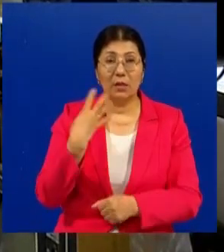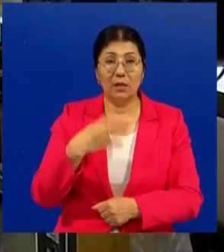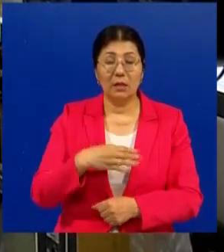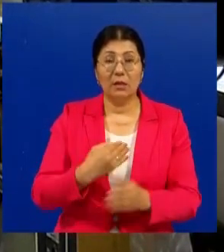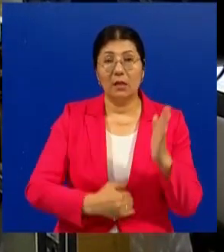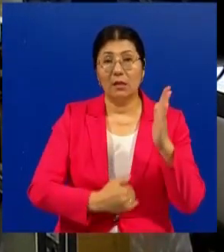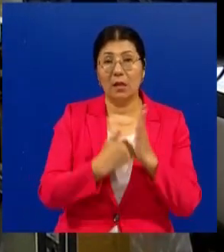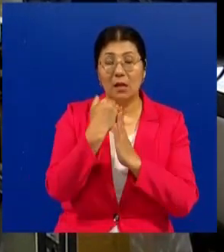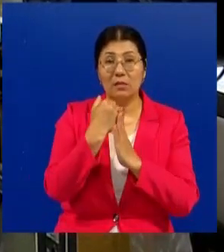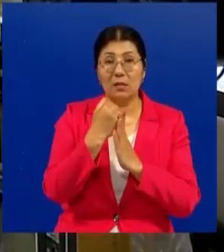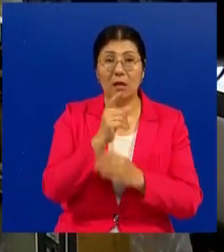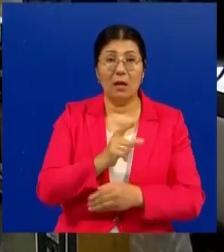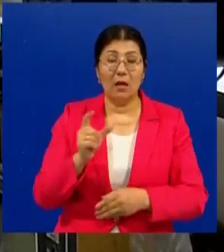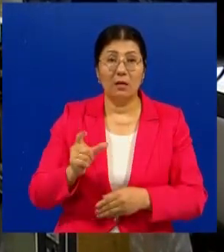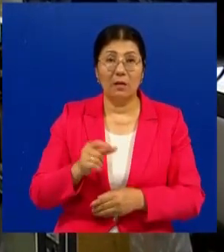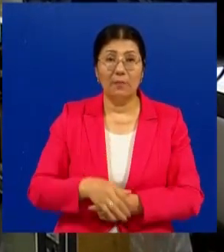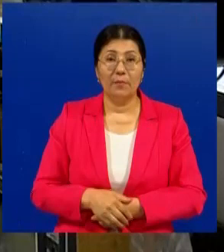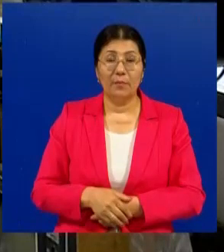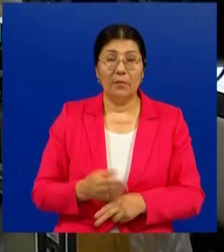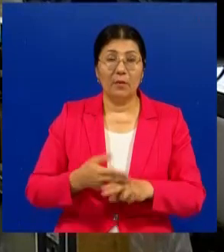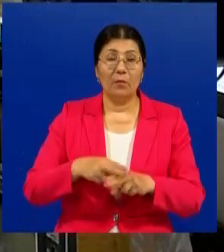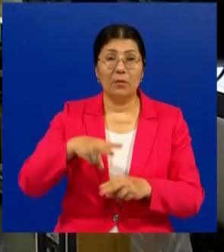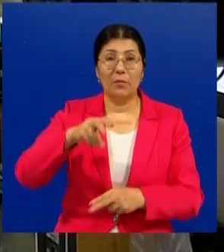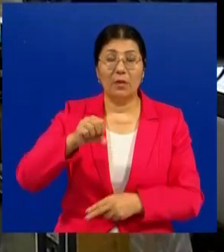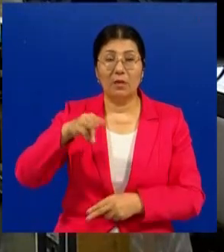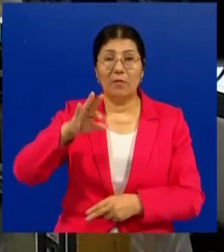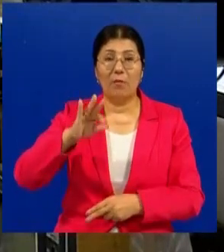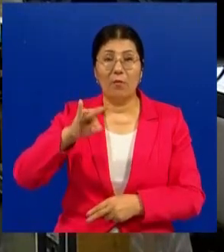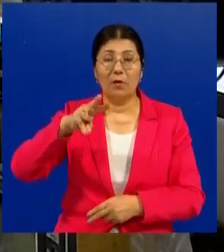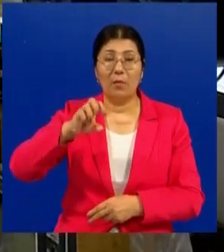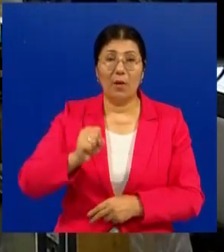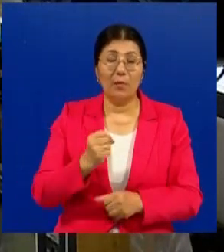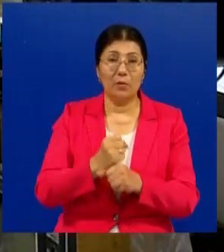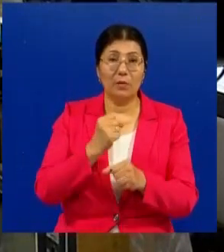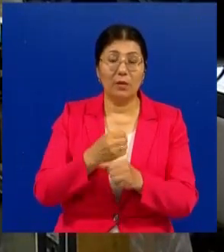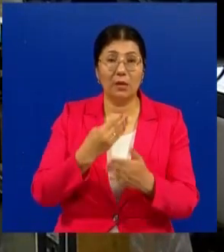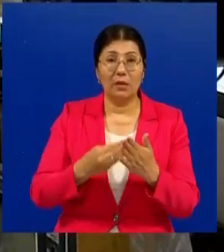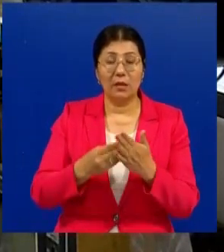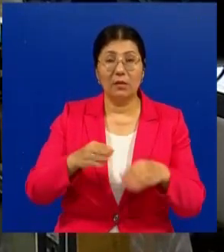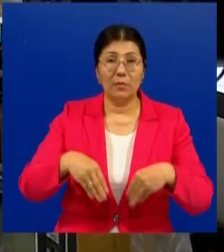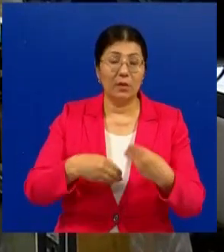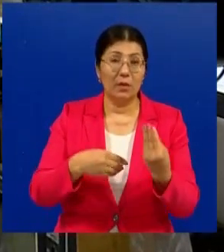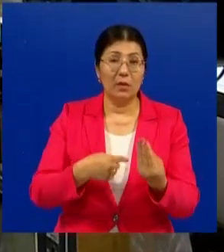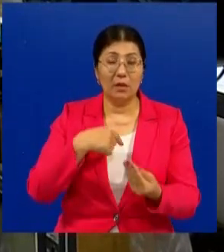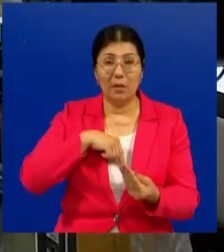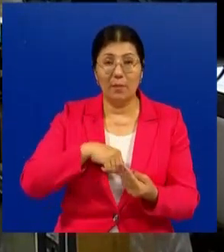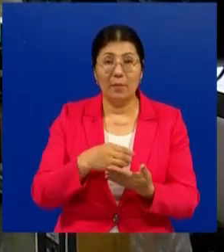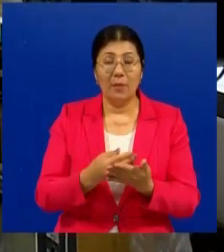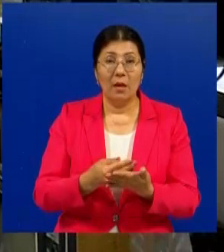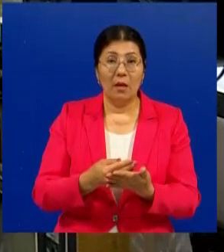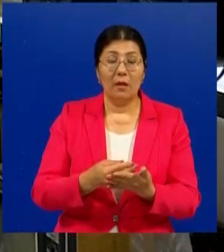40-тан асам кісі сол платформамен жұмыс істейді. Сол кеңес береді, психологтар, юристтер,